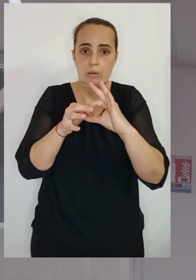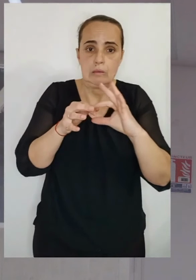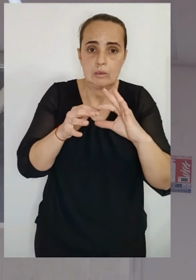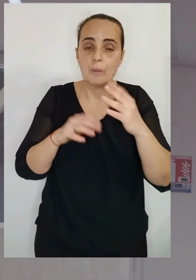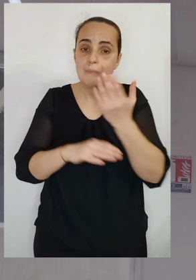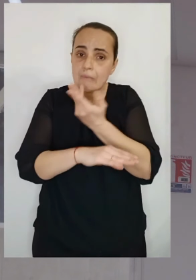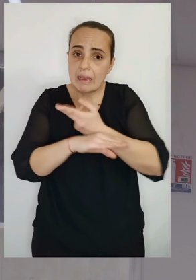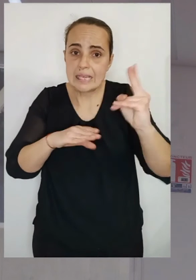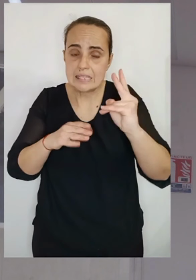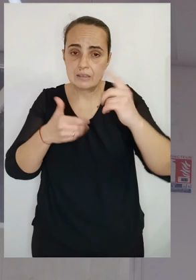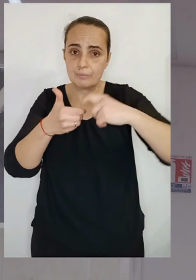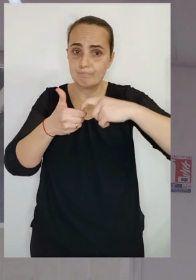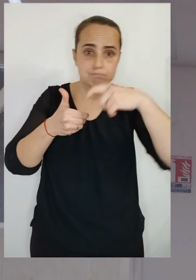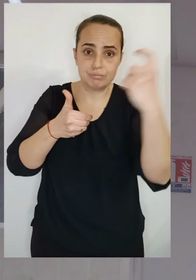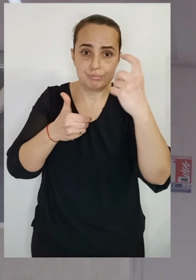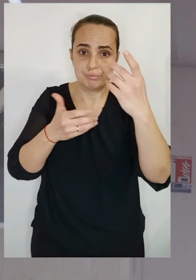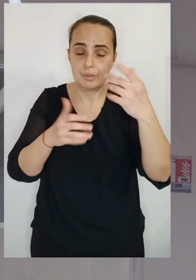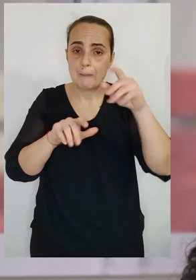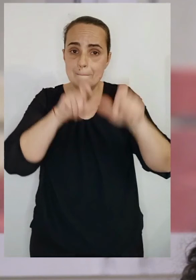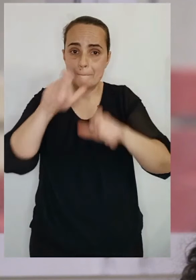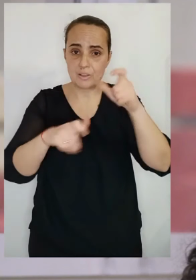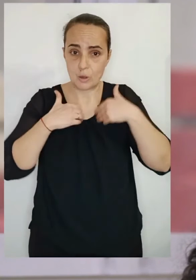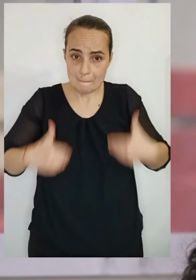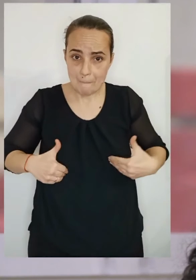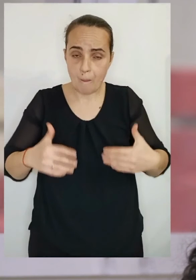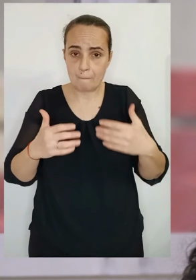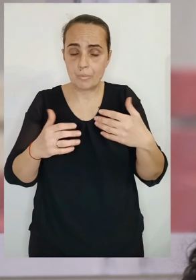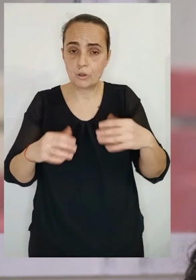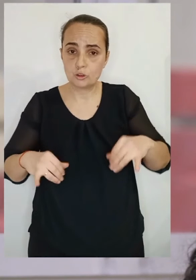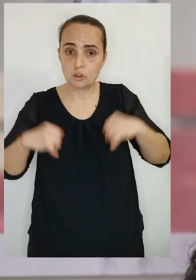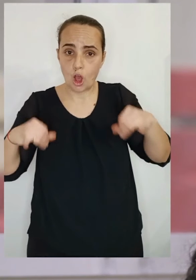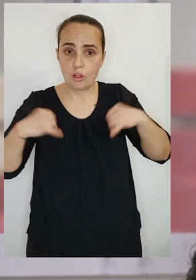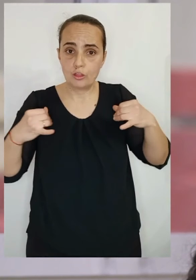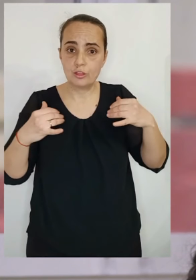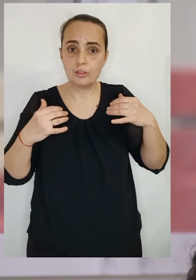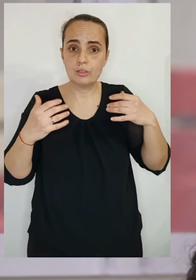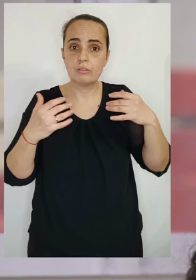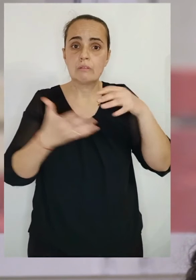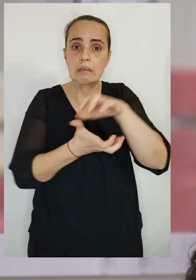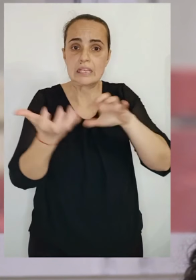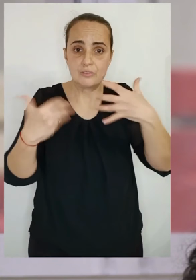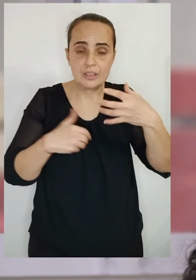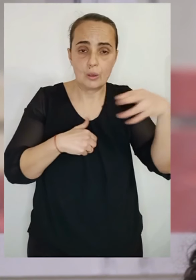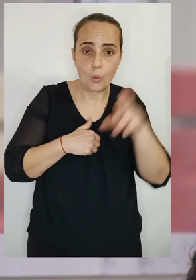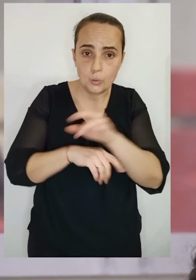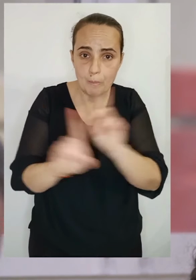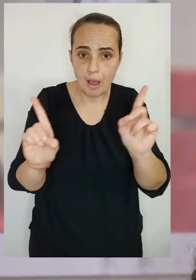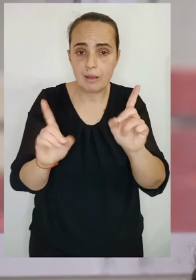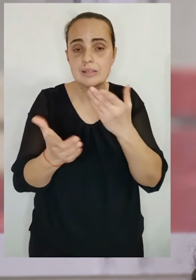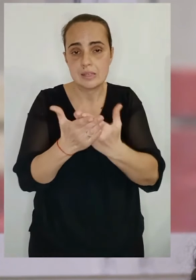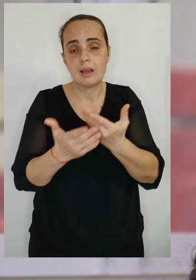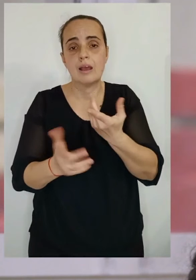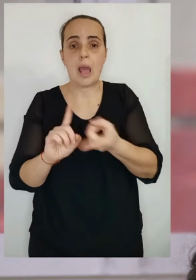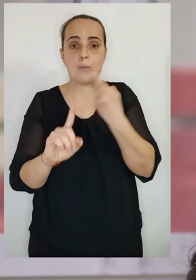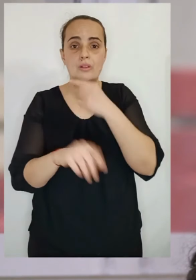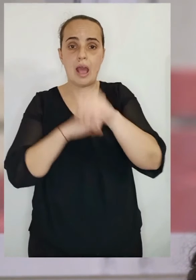risque effectivement qu'un certain nombre de ces personnes, notamment des jeunes, ne retournent pas vers les clubs. Et pour nous, c'était important